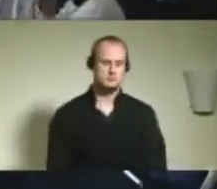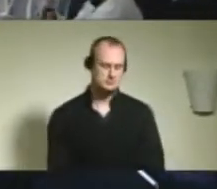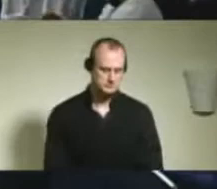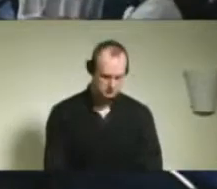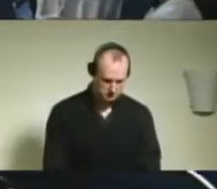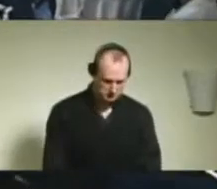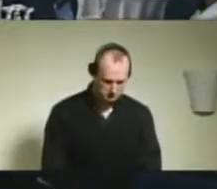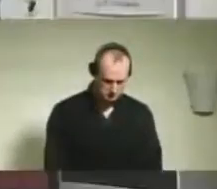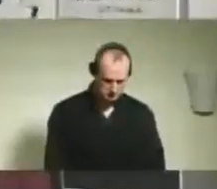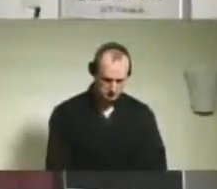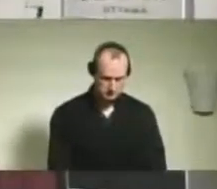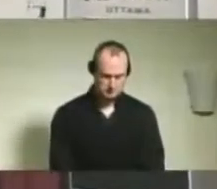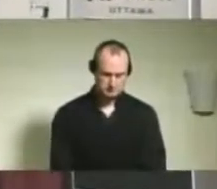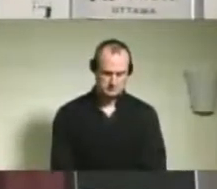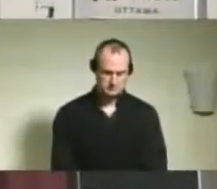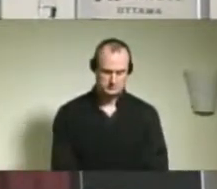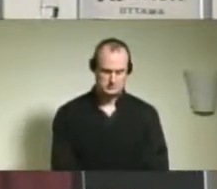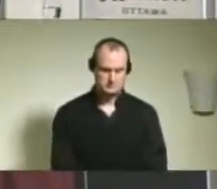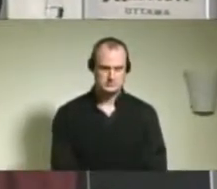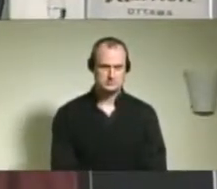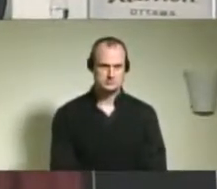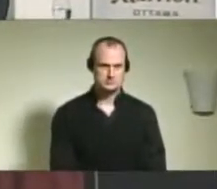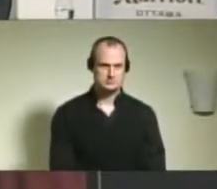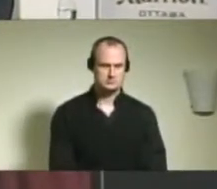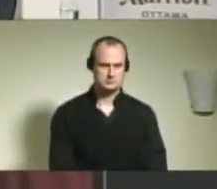Un petit cadeau.